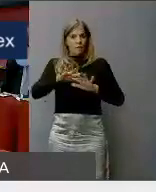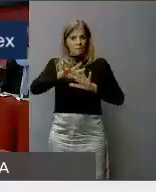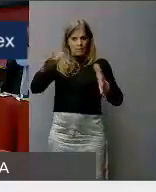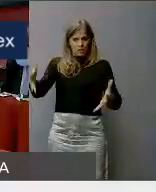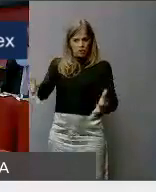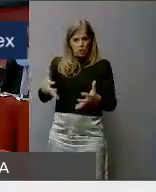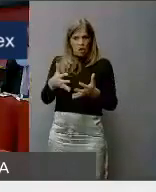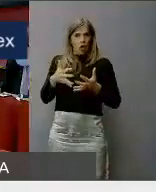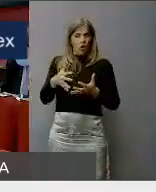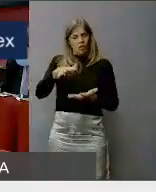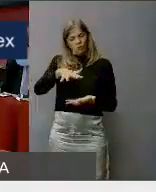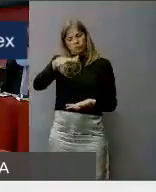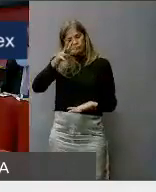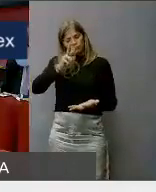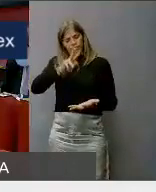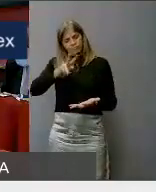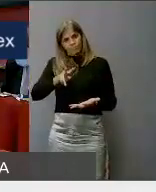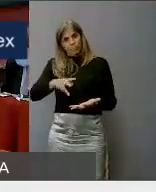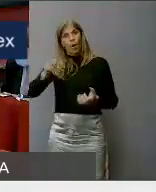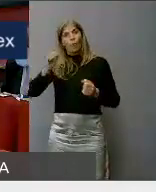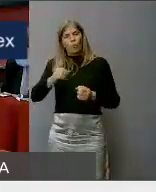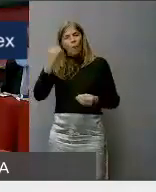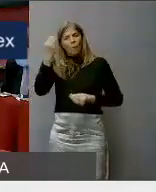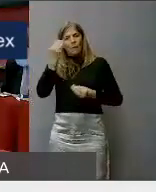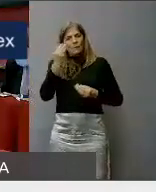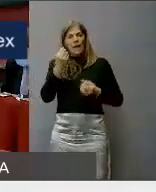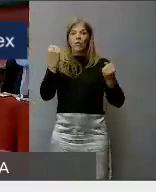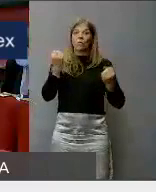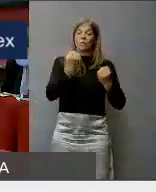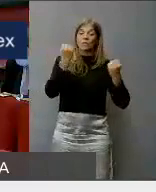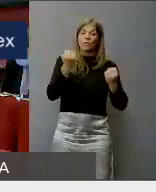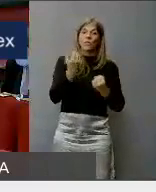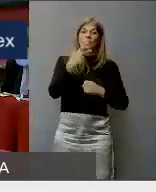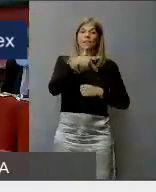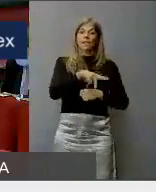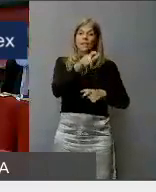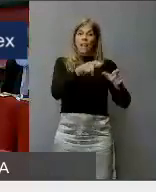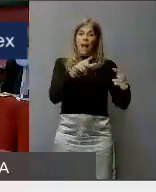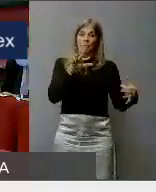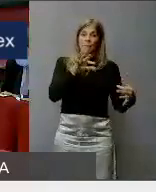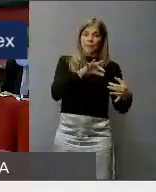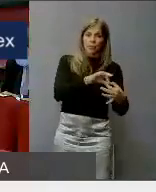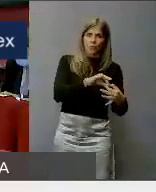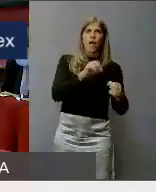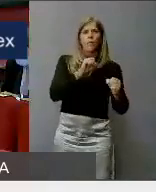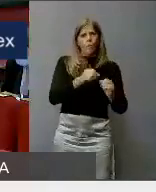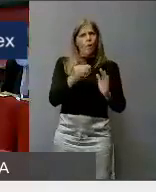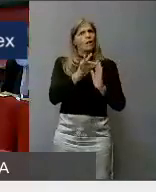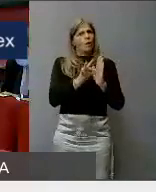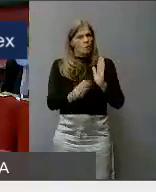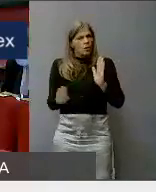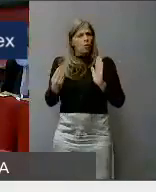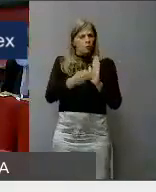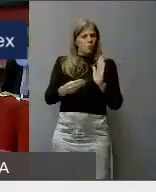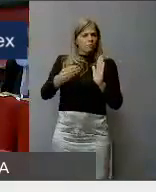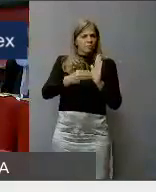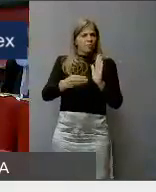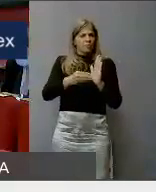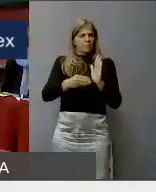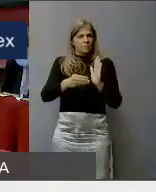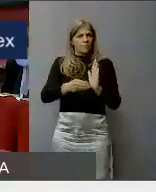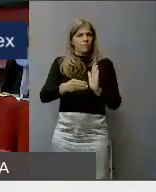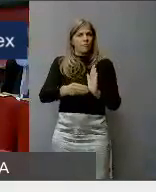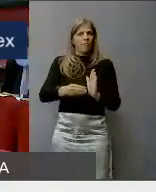riorganizzare servizi alla persona e allora magari modificare e integrare il regolamento nelle possibilità